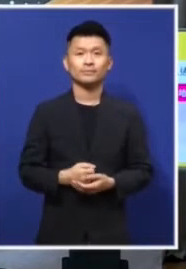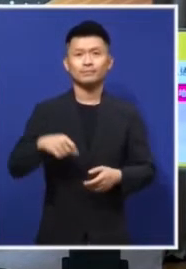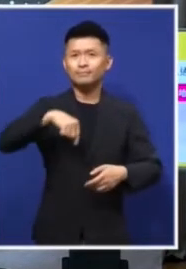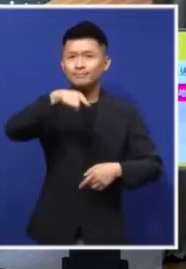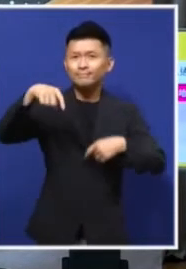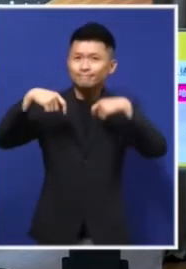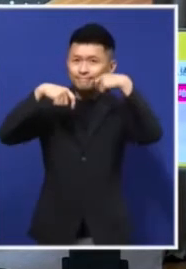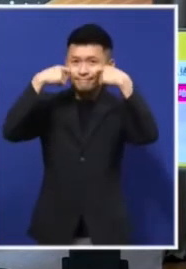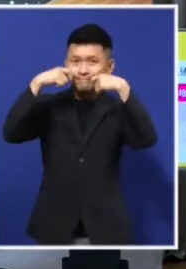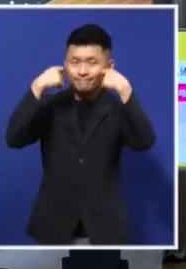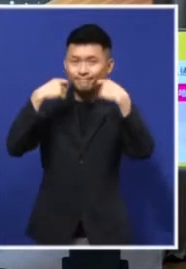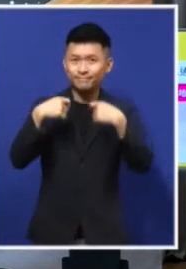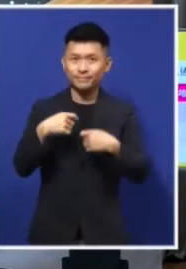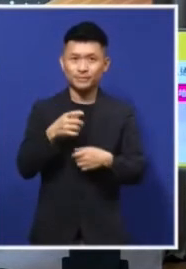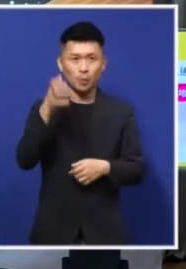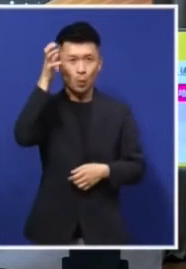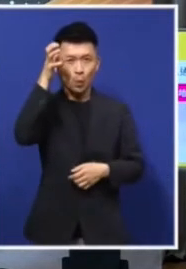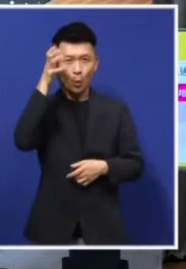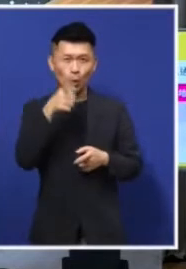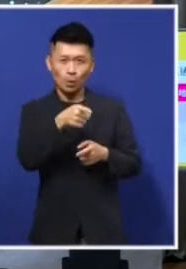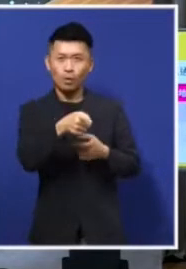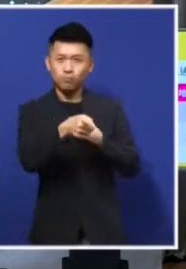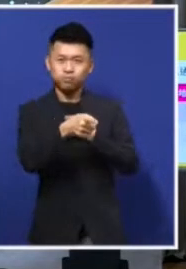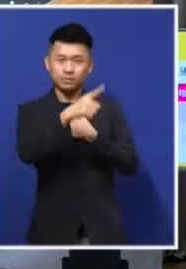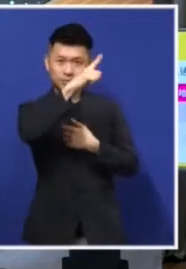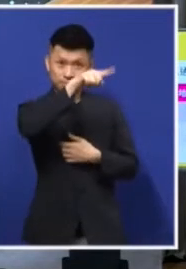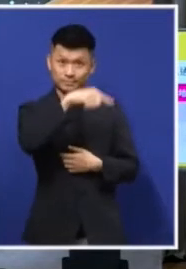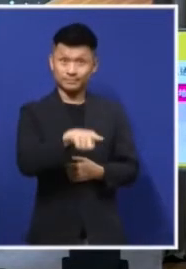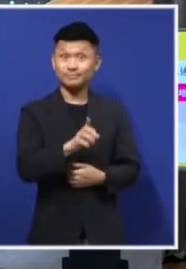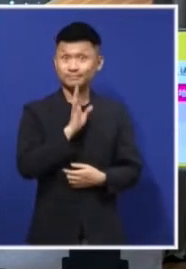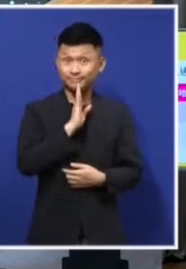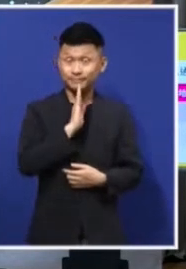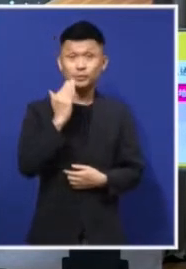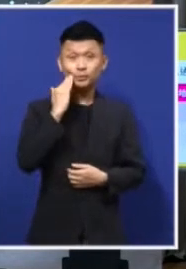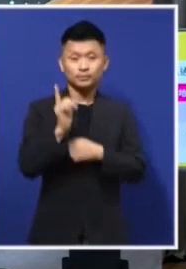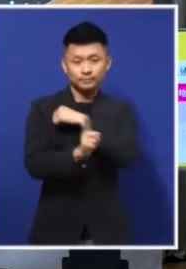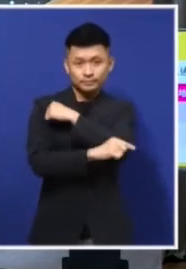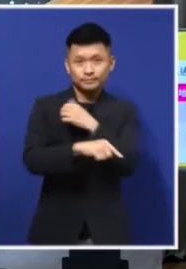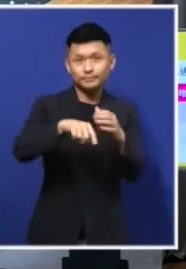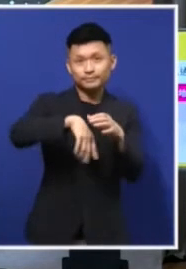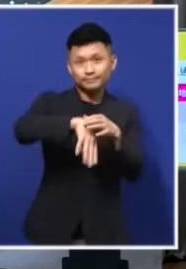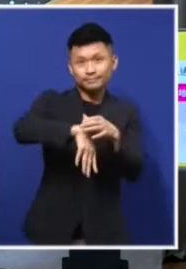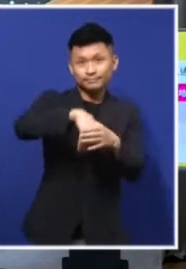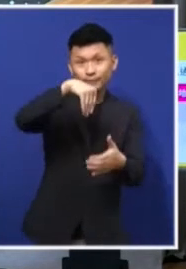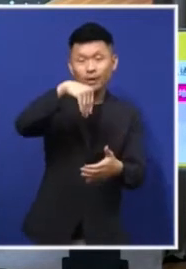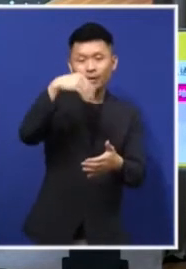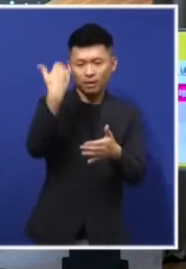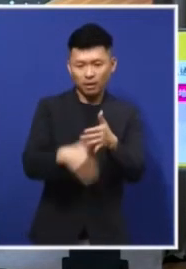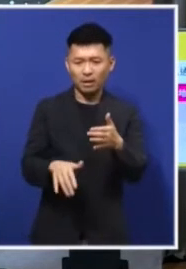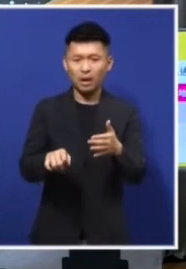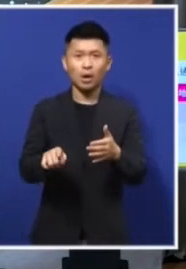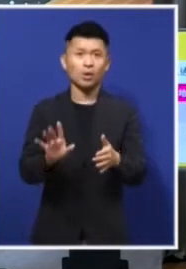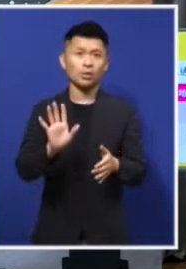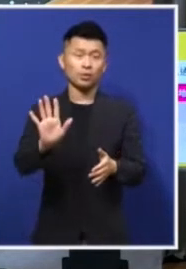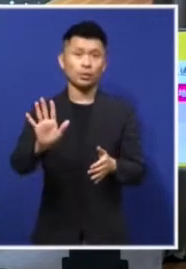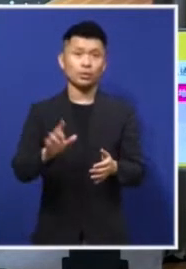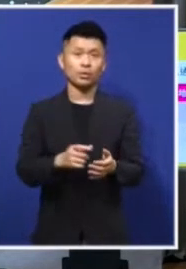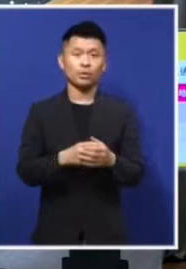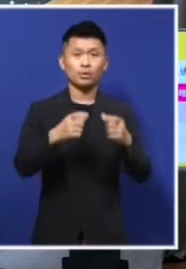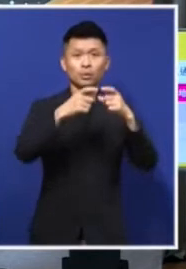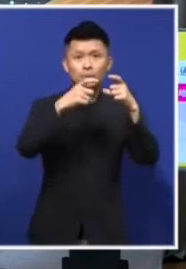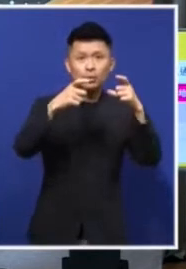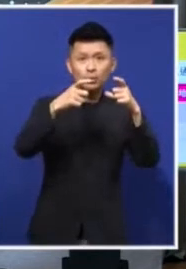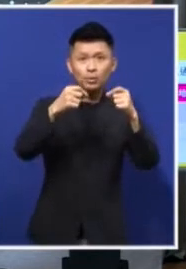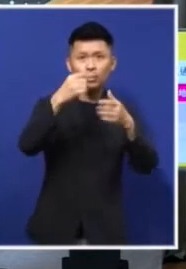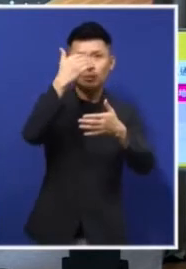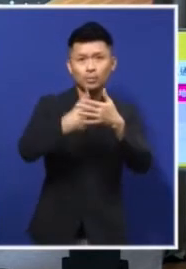选比较想要的嘛，那如果最后抽完了还有剩余的余额的话，那各个券可能余额不一样，那要怎么